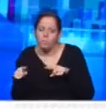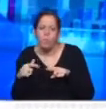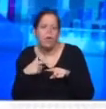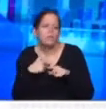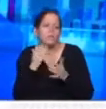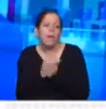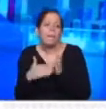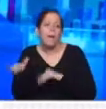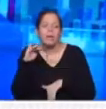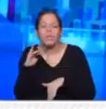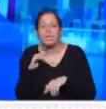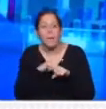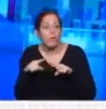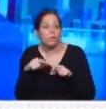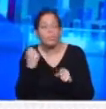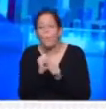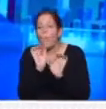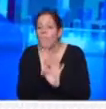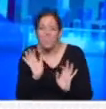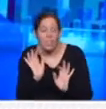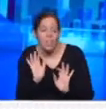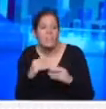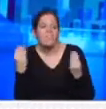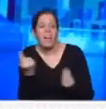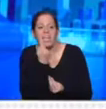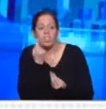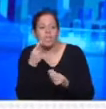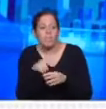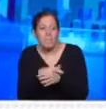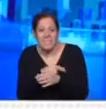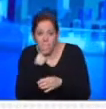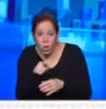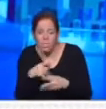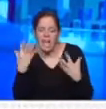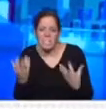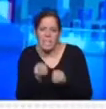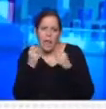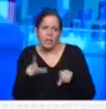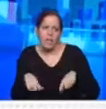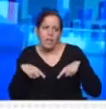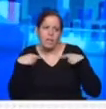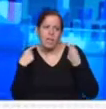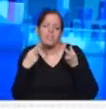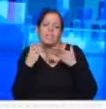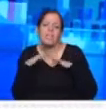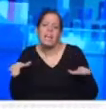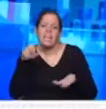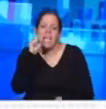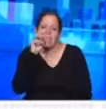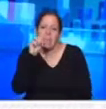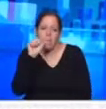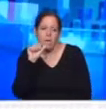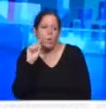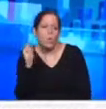כבר לא עובד מספר חודשים. הדבר היחיד שאני מתעסק איתו זה הצלת חיי ילדי ה-SMA. כל